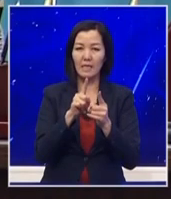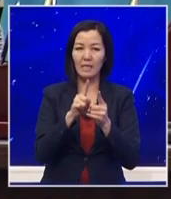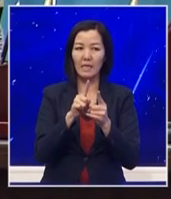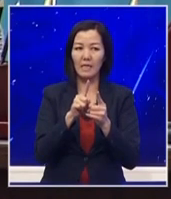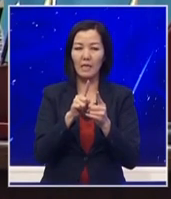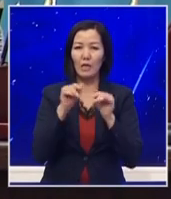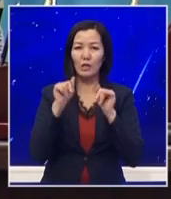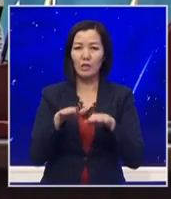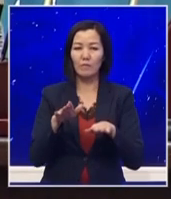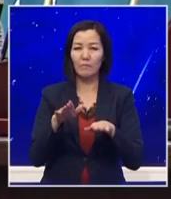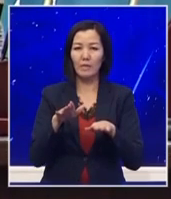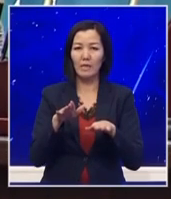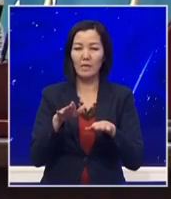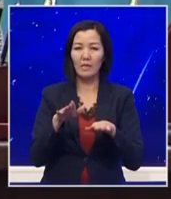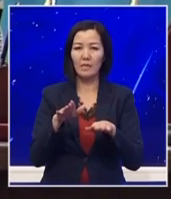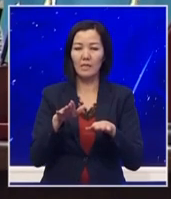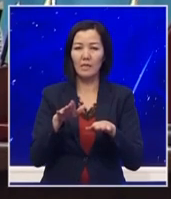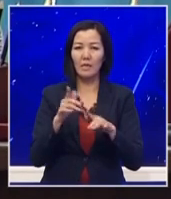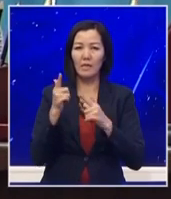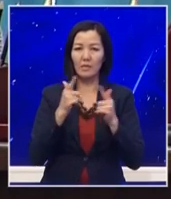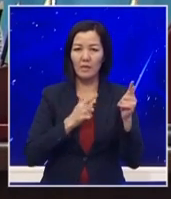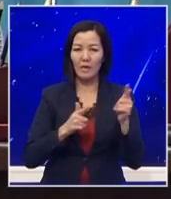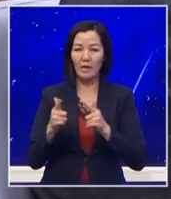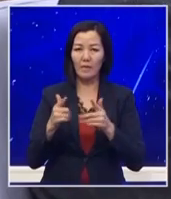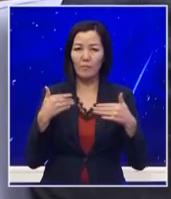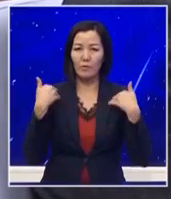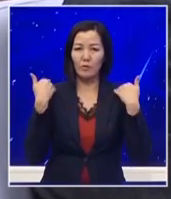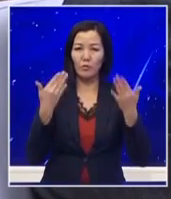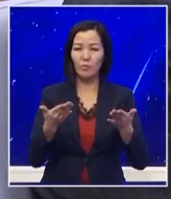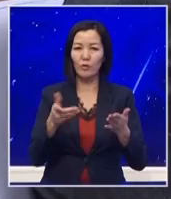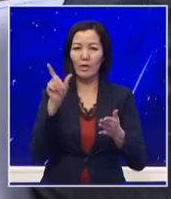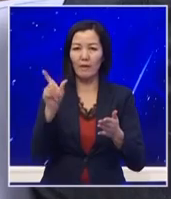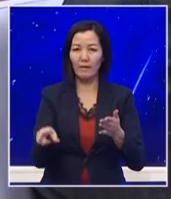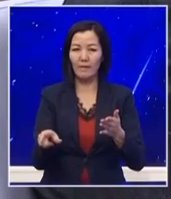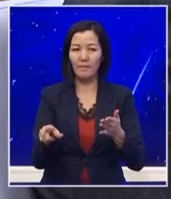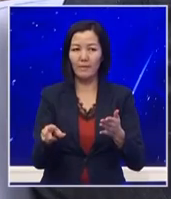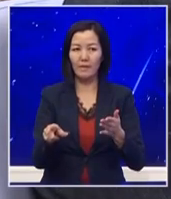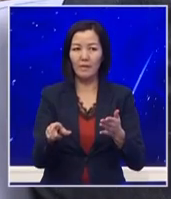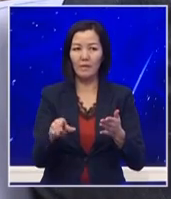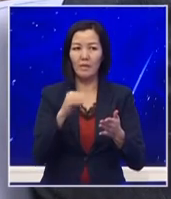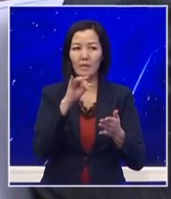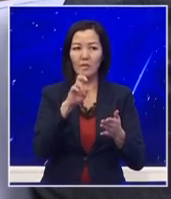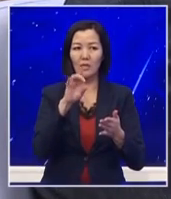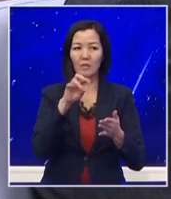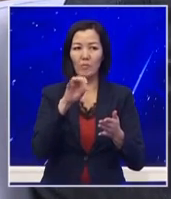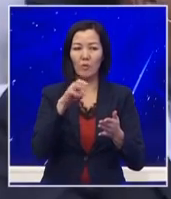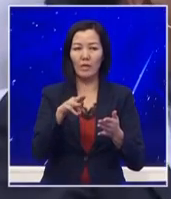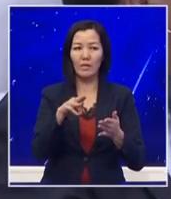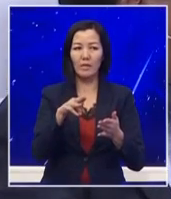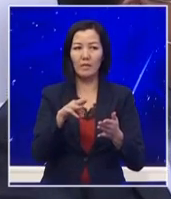шешімге келіп, сіздерге алдарыңызға ұсынып отырған кандидатурам Жүргенбаев Жанболат Әкебайұлы.